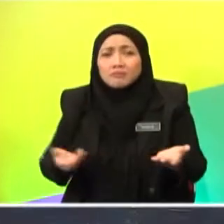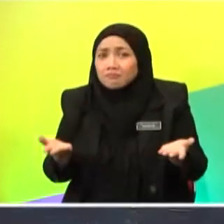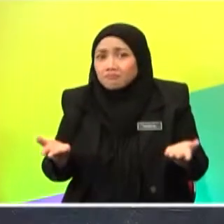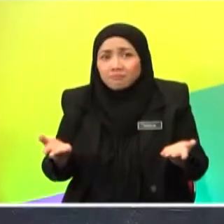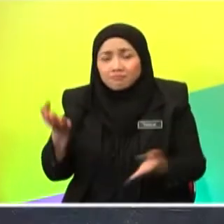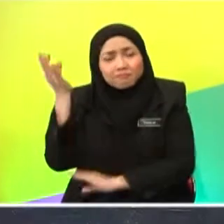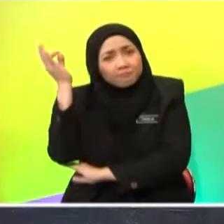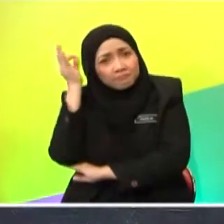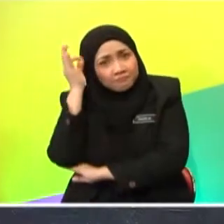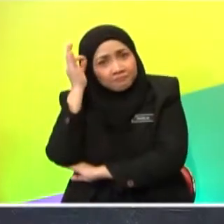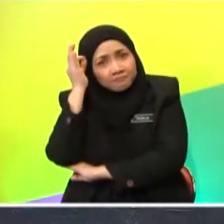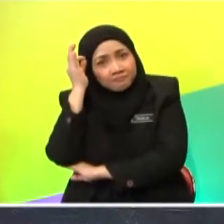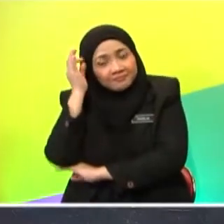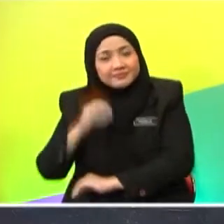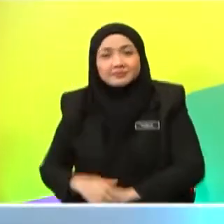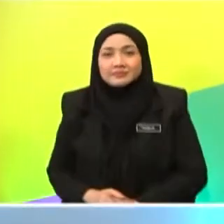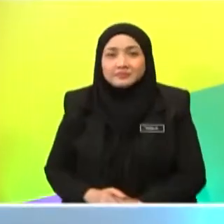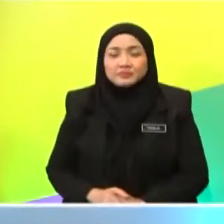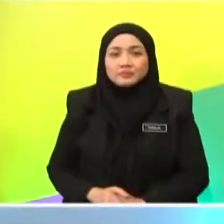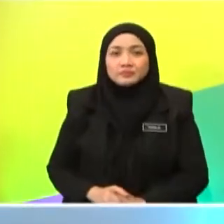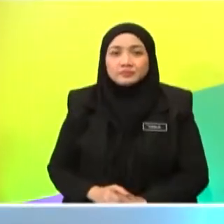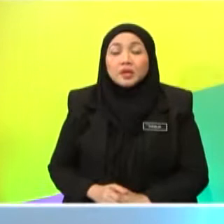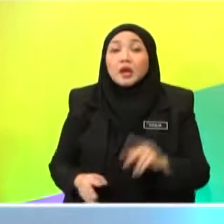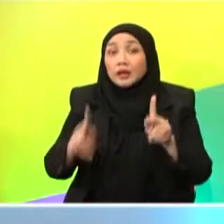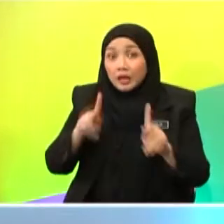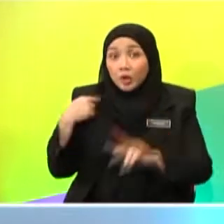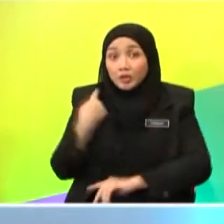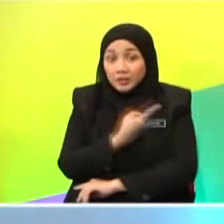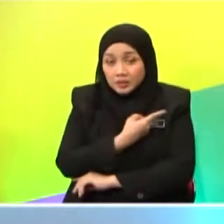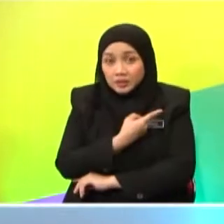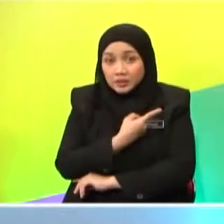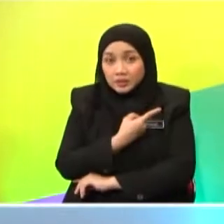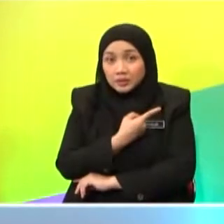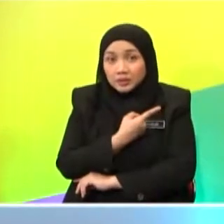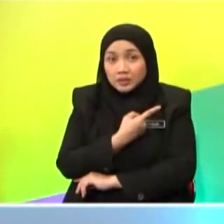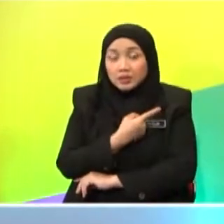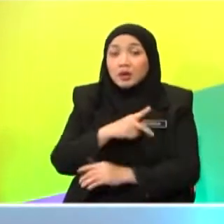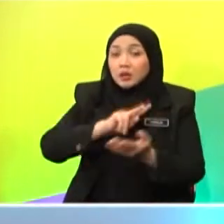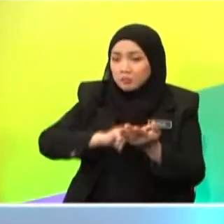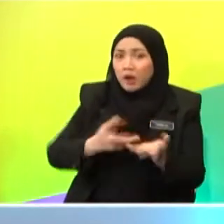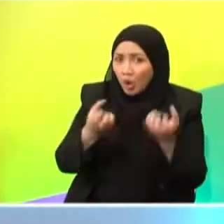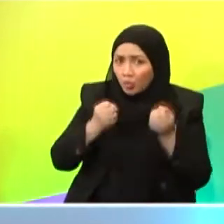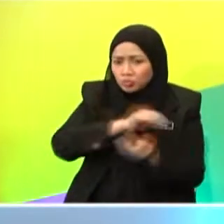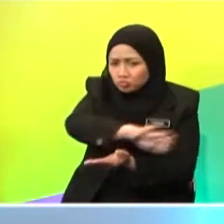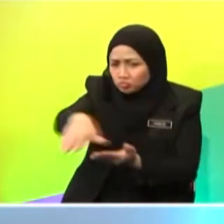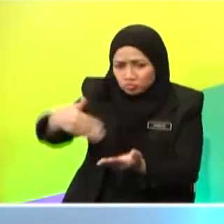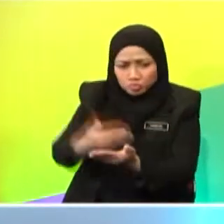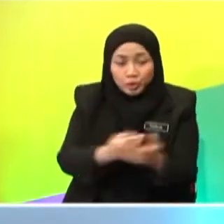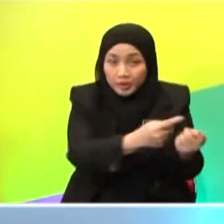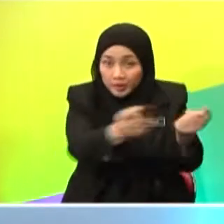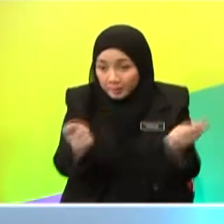Oke Baik kalau kita anak pasti keadaan kita kemas seperti itu bermain